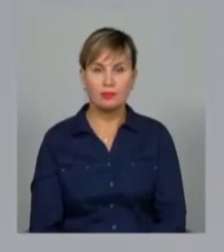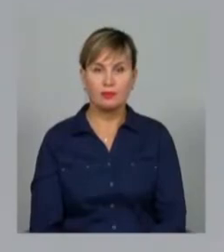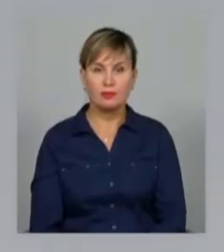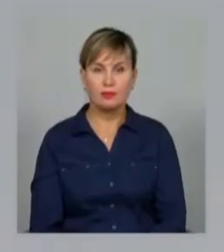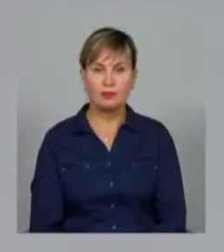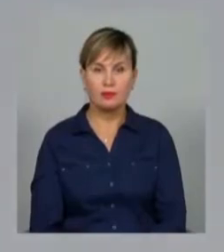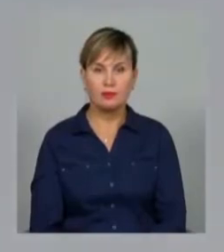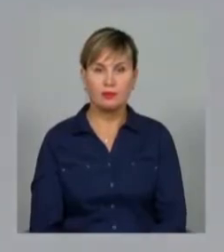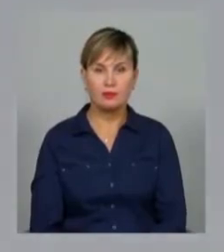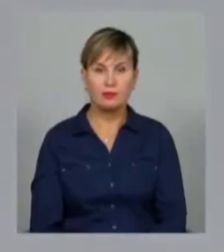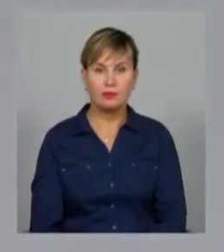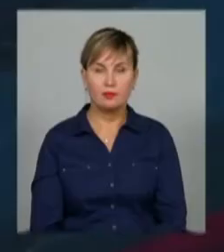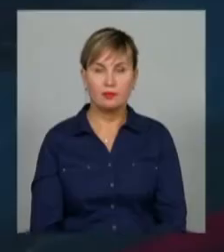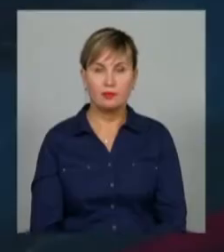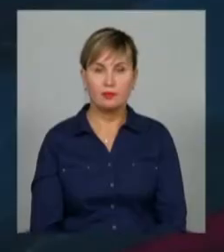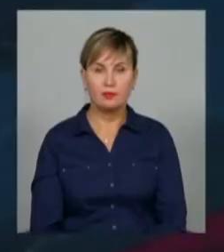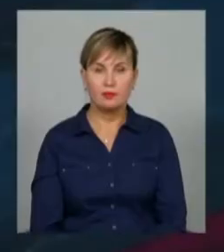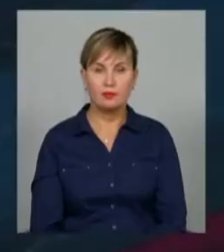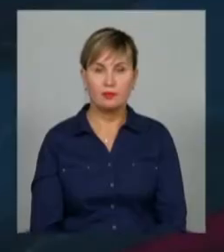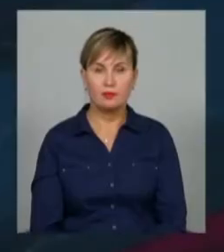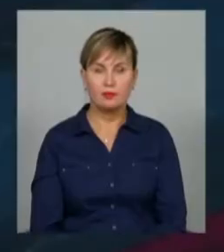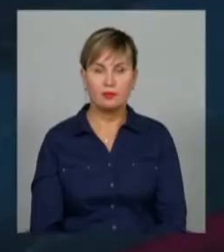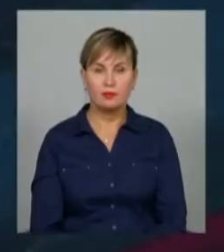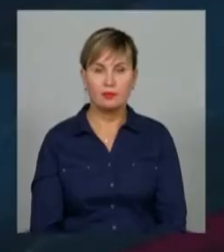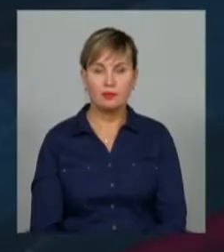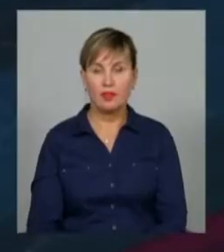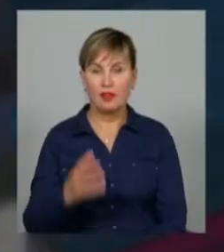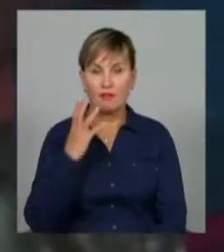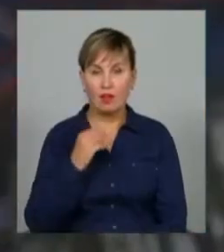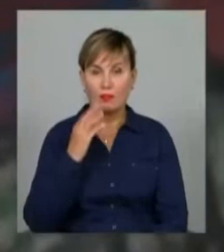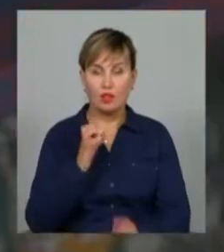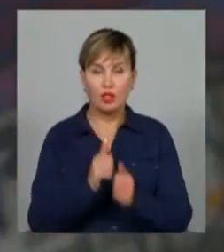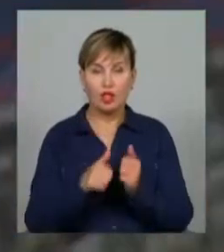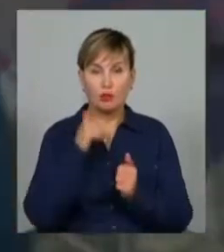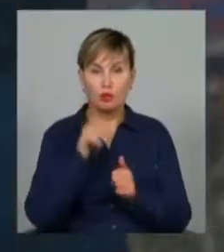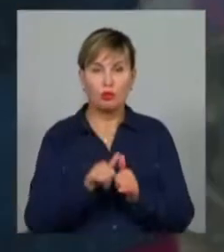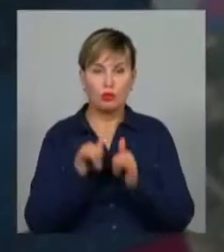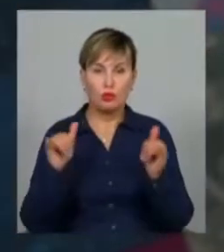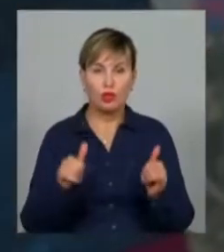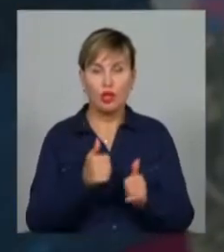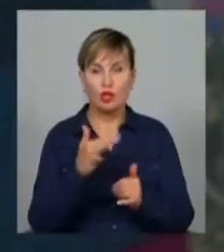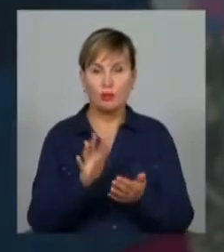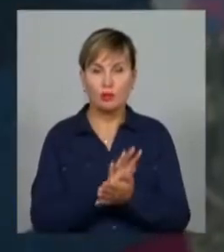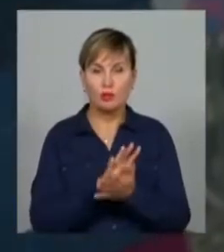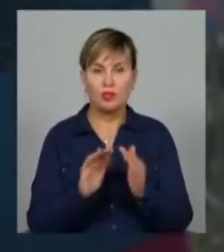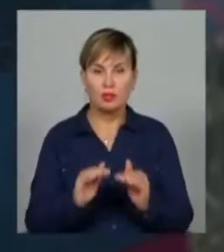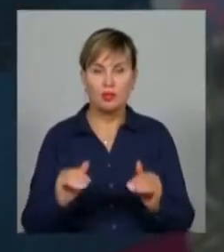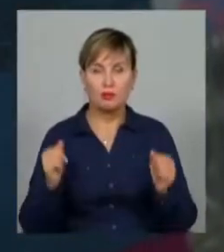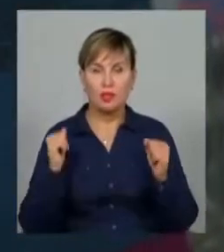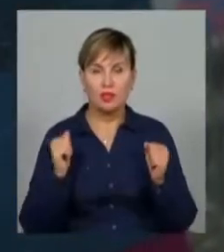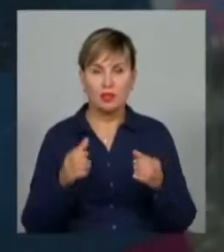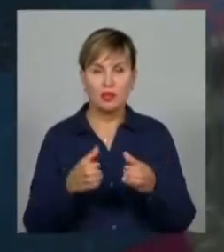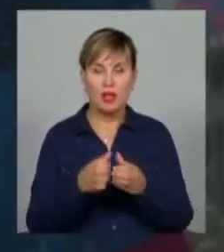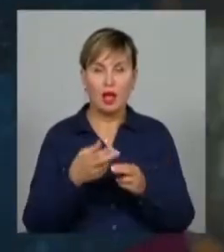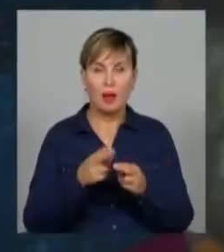Ашимжанов, телеканал «Алматы». Тем временем в Алматы с каждым годом увеличивается количество бесплатных детских спортивных секций.